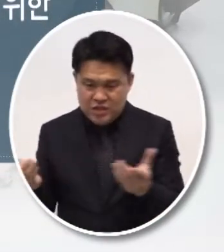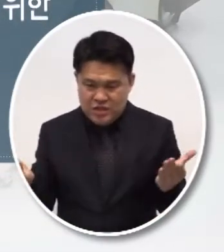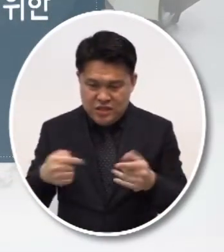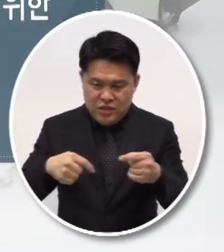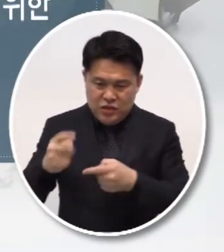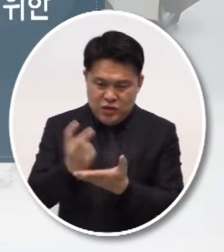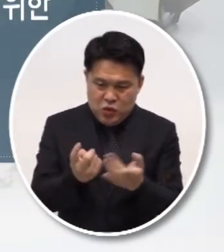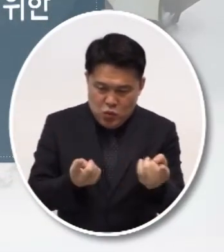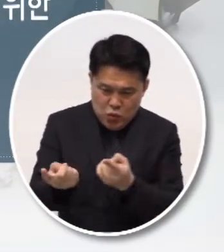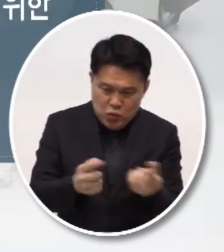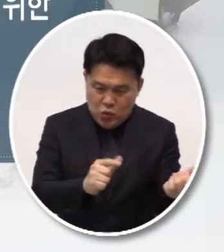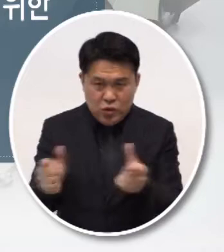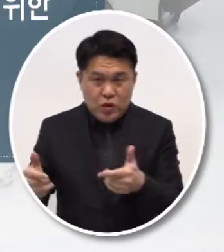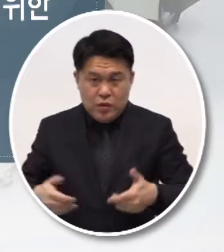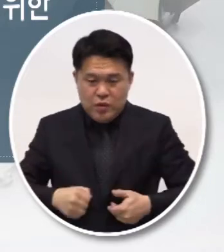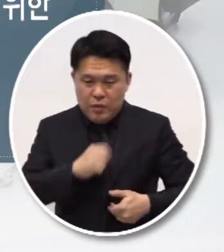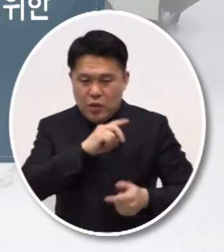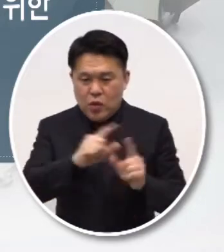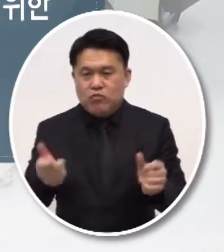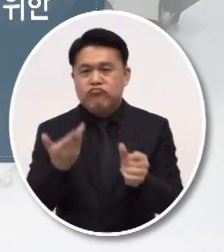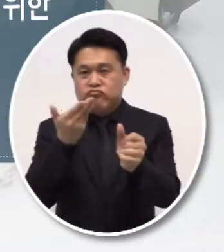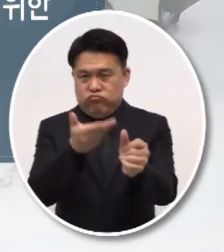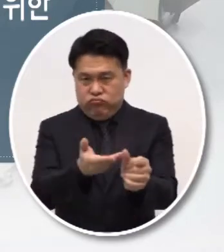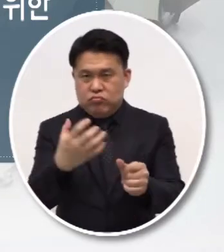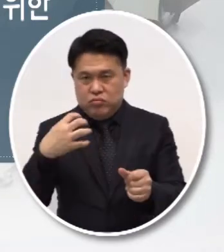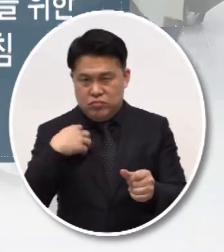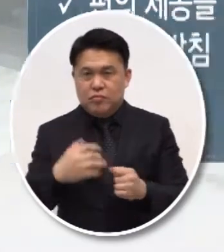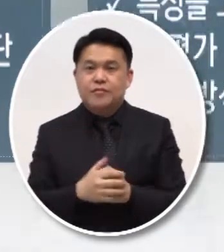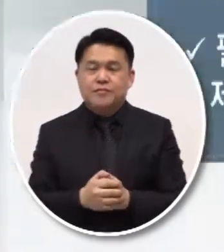정책의 조정 등에 필요한 편의도 제공되어야 합니다.